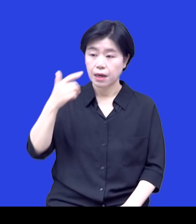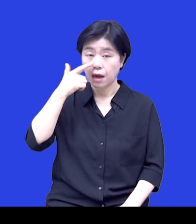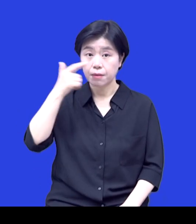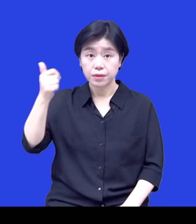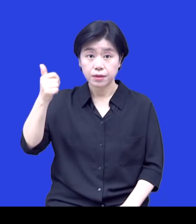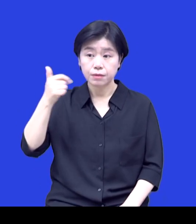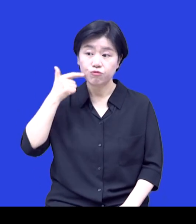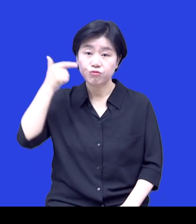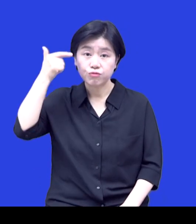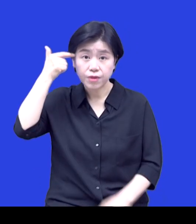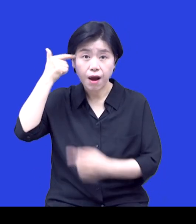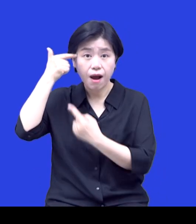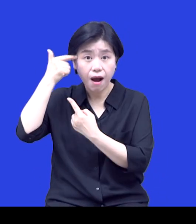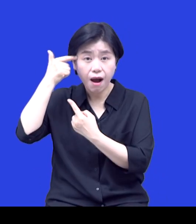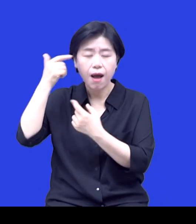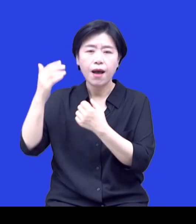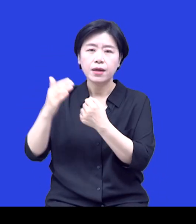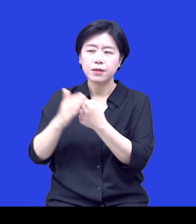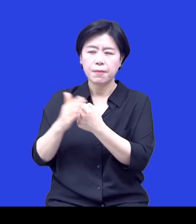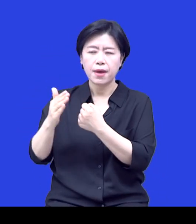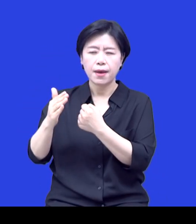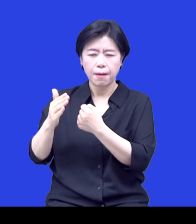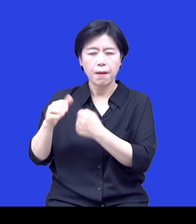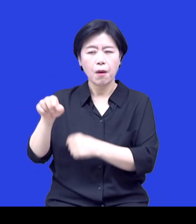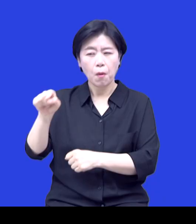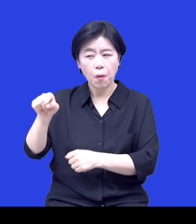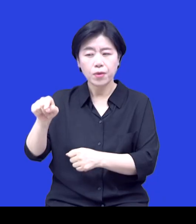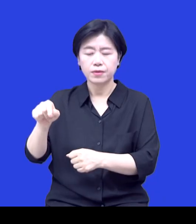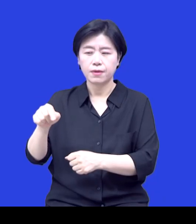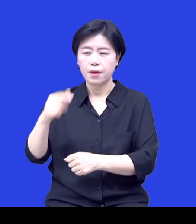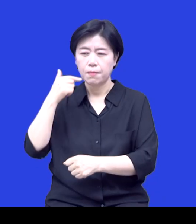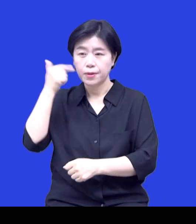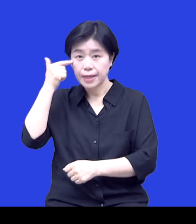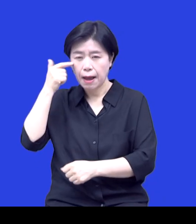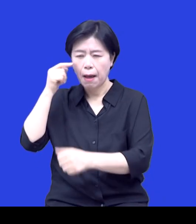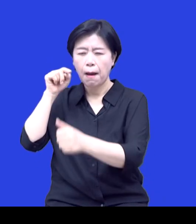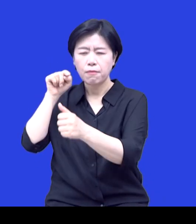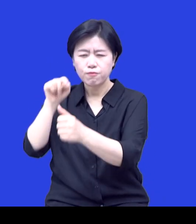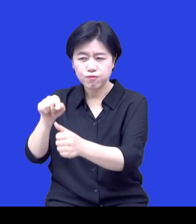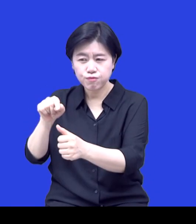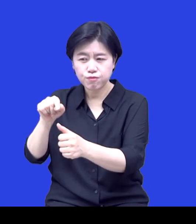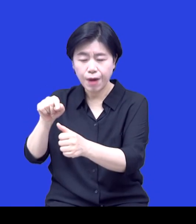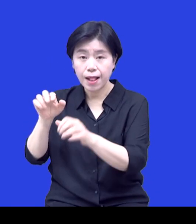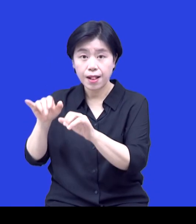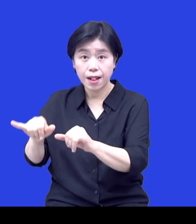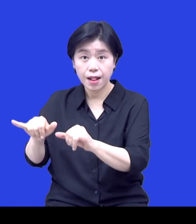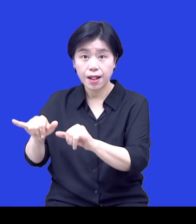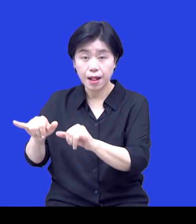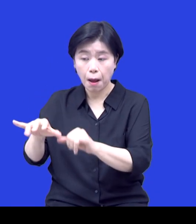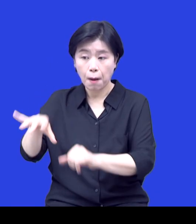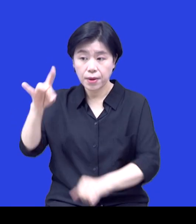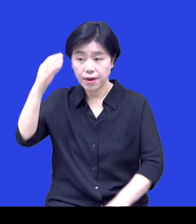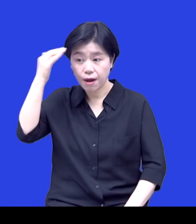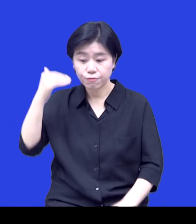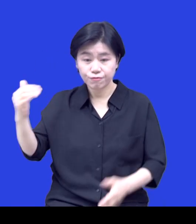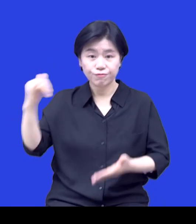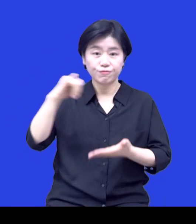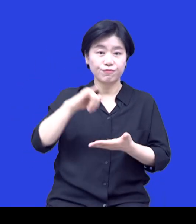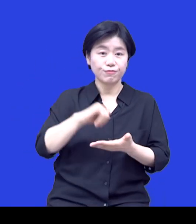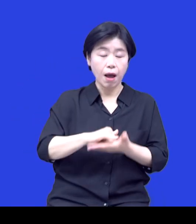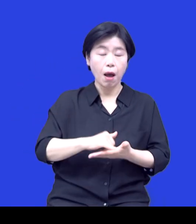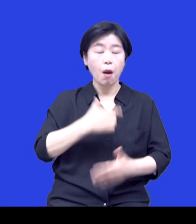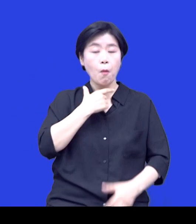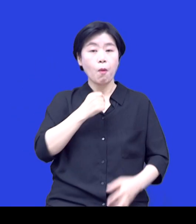그게 싫어가지고 네. 아버님이 막 목사님 만들려는 낌새를 보이니까 예. 한국으로 오셔가지고 네네네. 자기의 꿈을 펼쳤다 그랬잖아요. 네네.